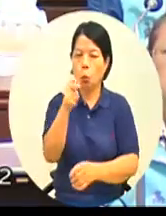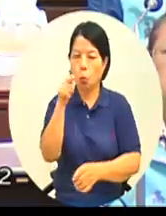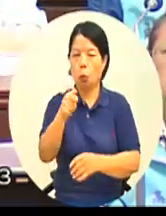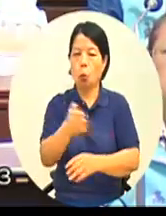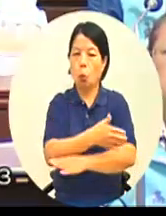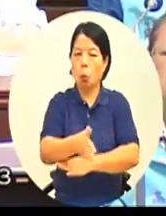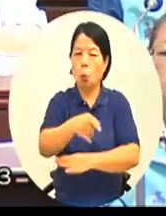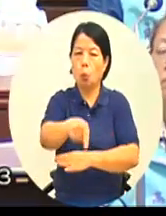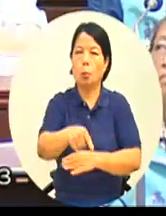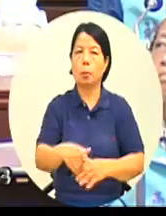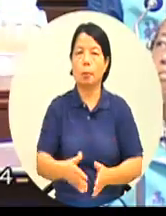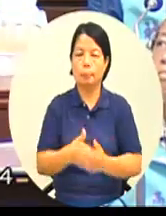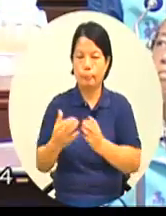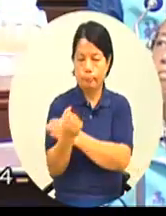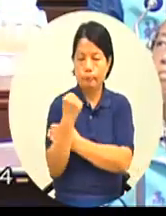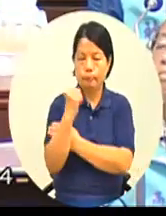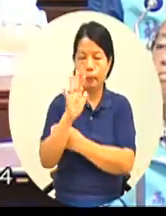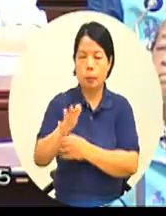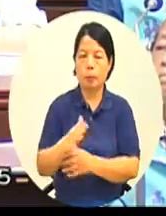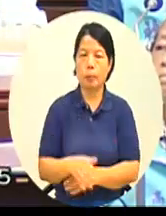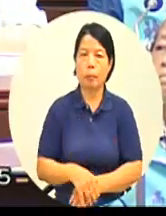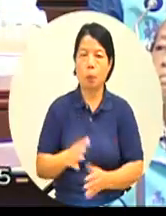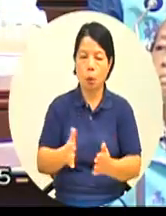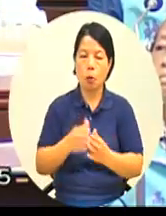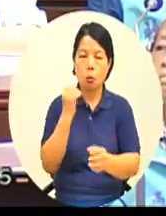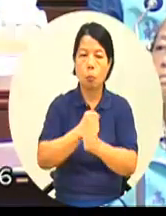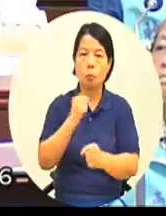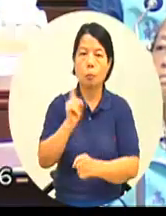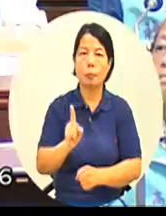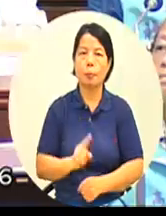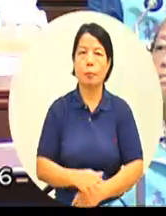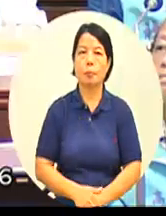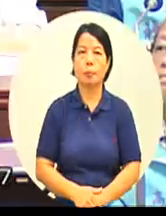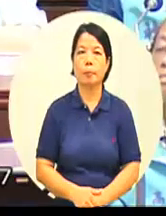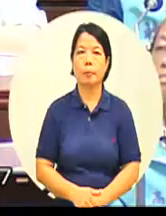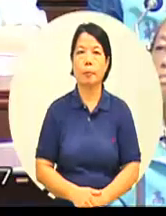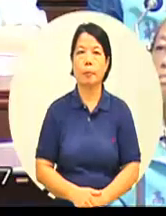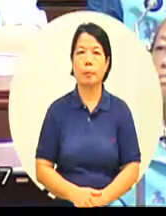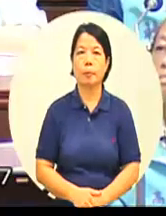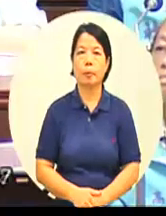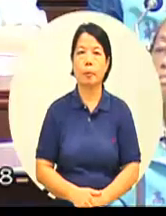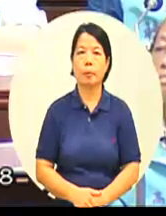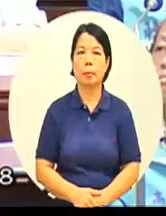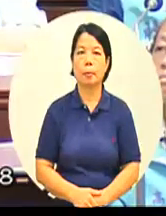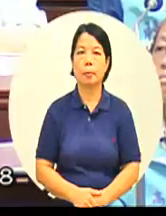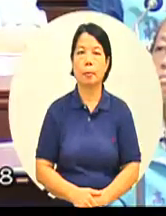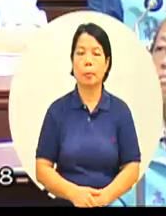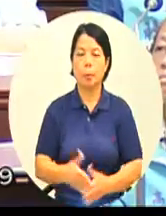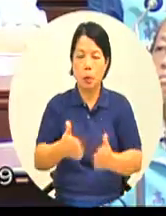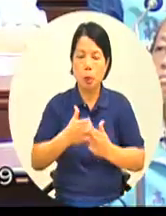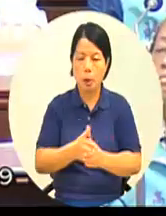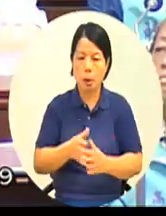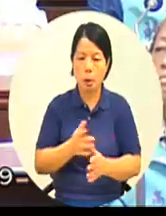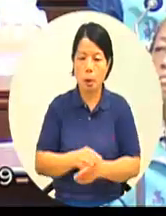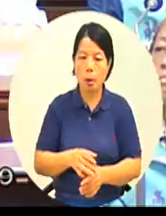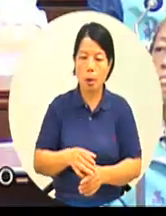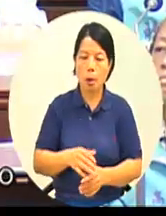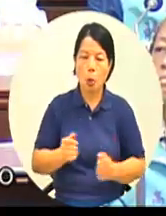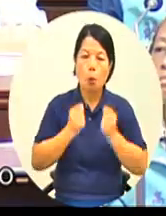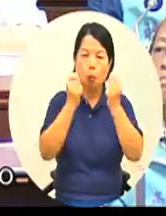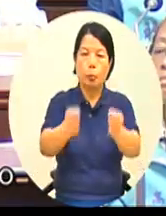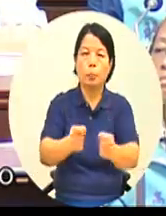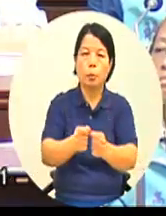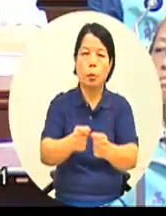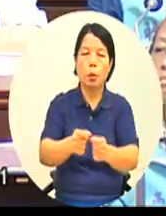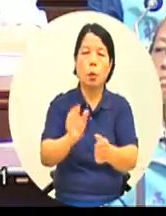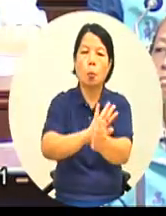以我们现在也在努力积极在做的，就是我们因为你要移动到偏乡去做服务，